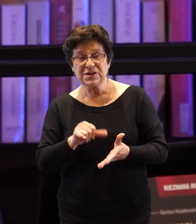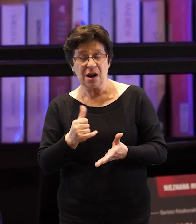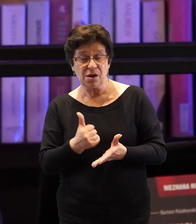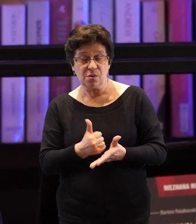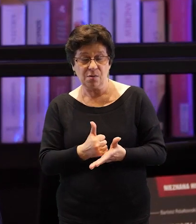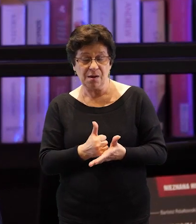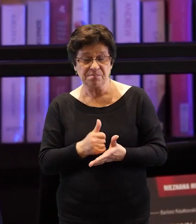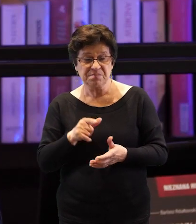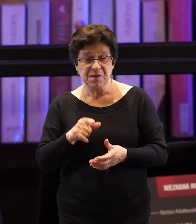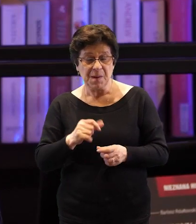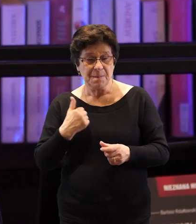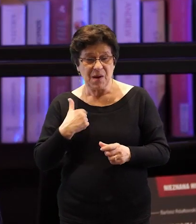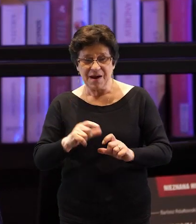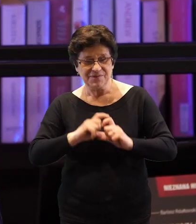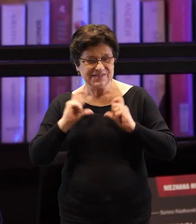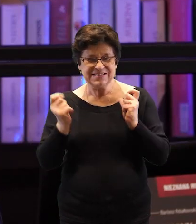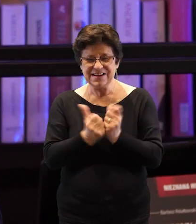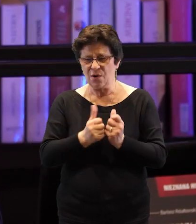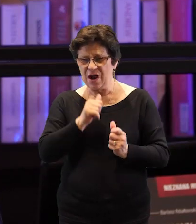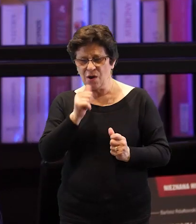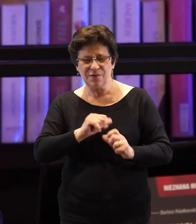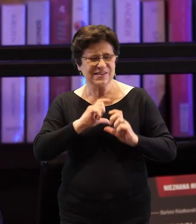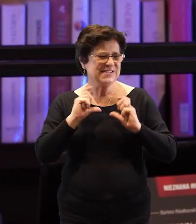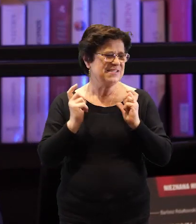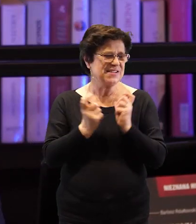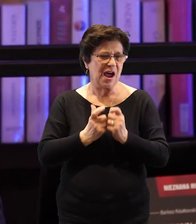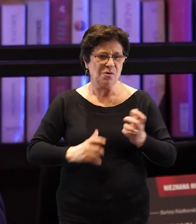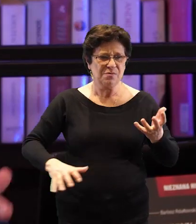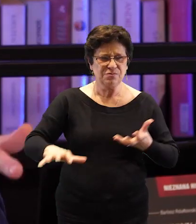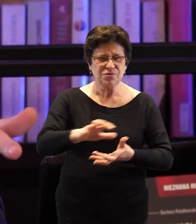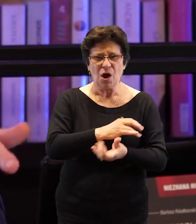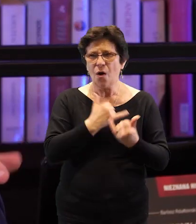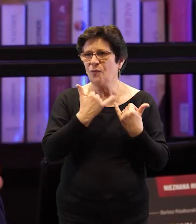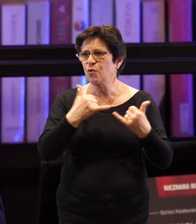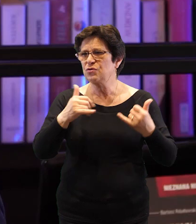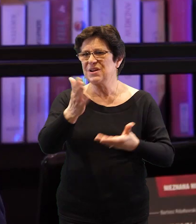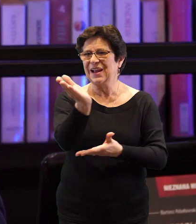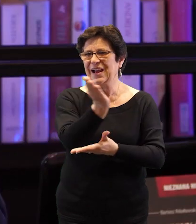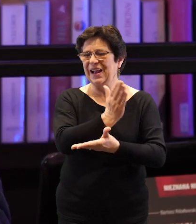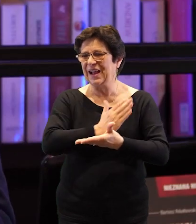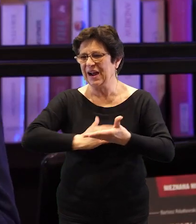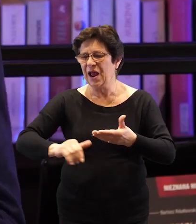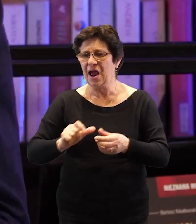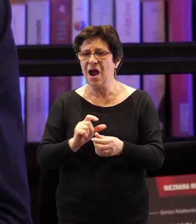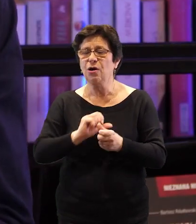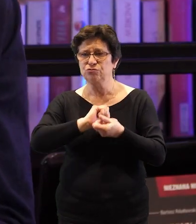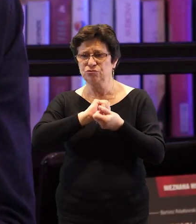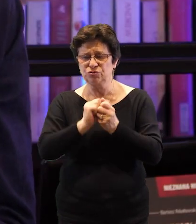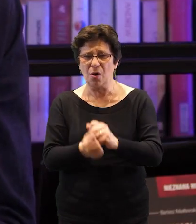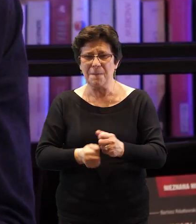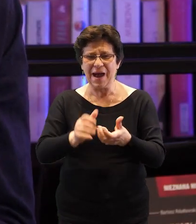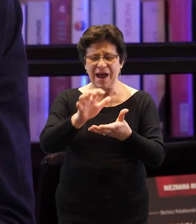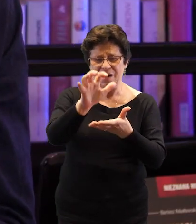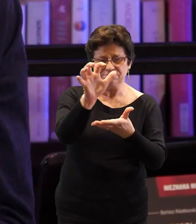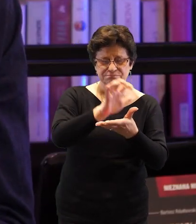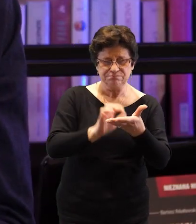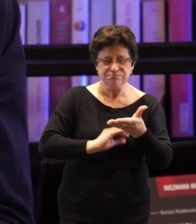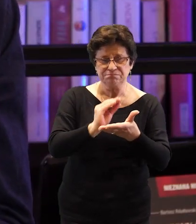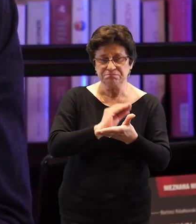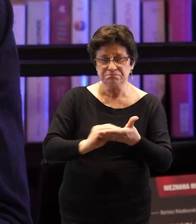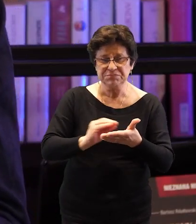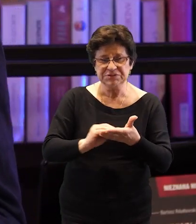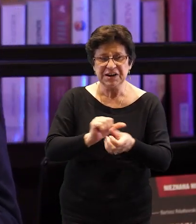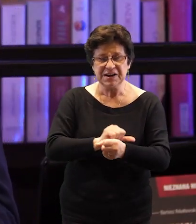ogłoszona w całej praktycznie Europie, na całym świecie. W różnych krajach pojawiają się artykuły, tu jest przykład tylko kilku, gdzie ta informacja